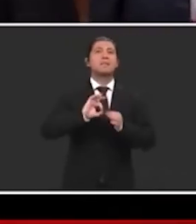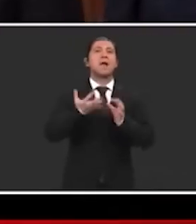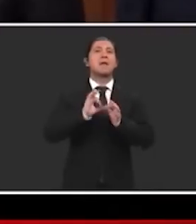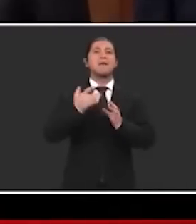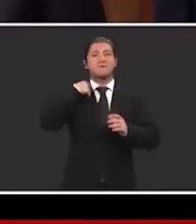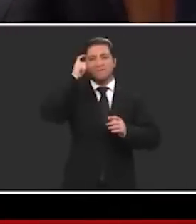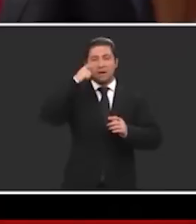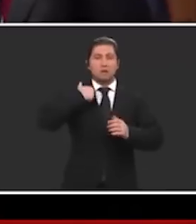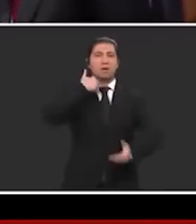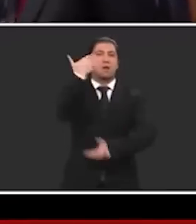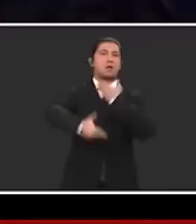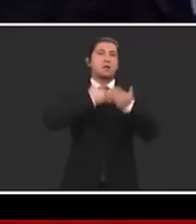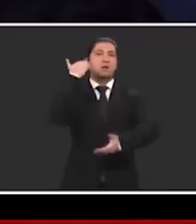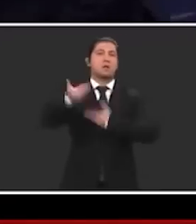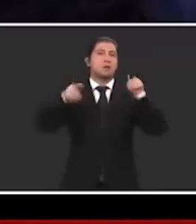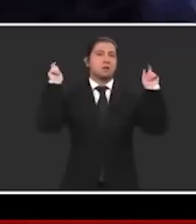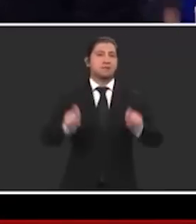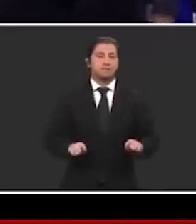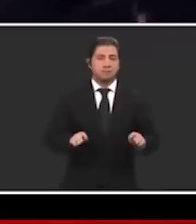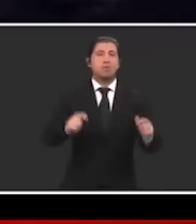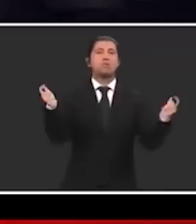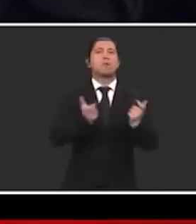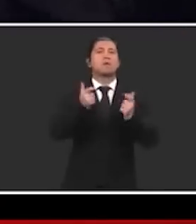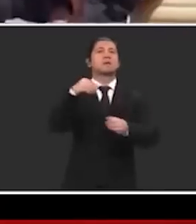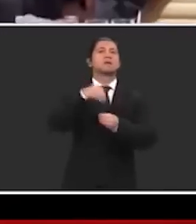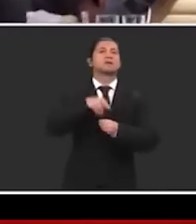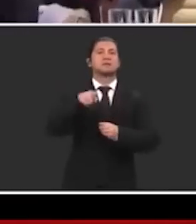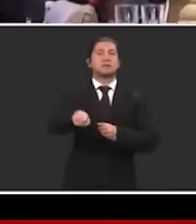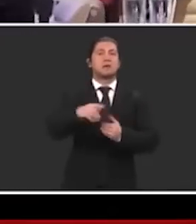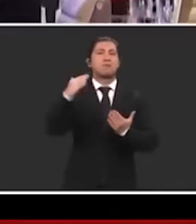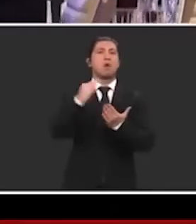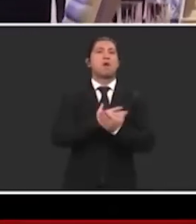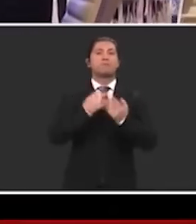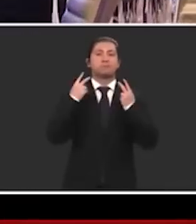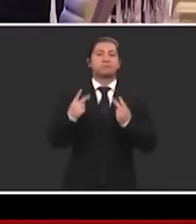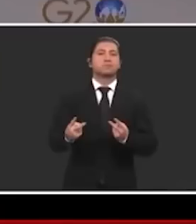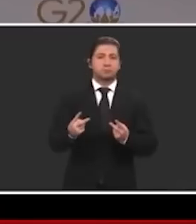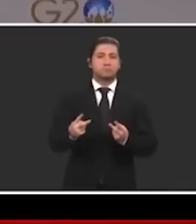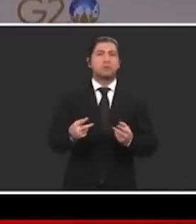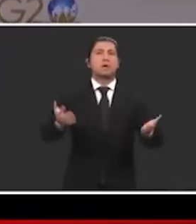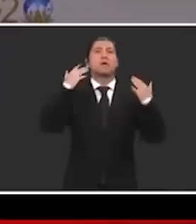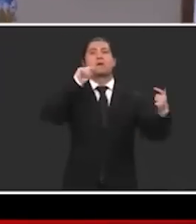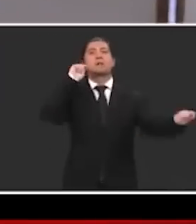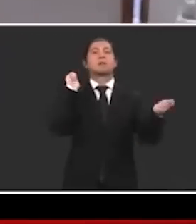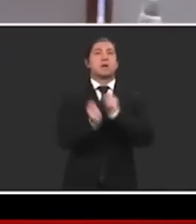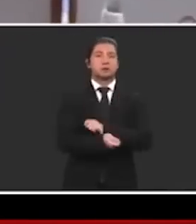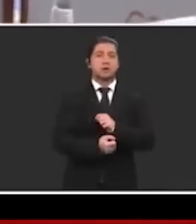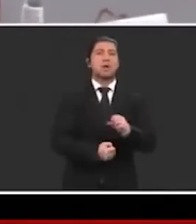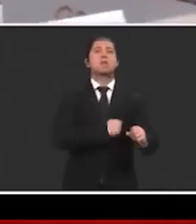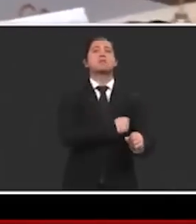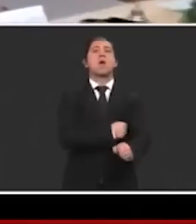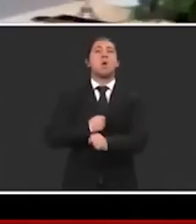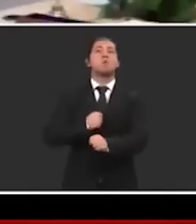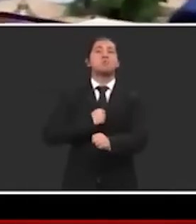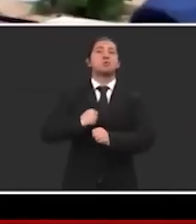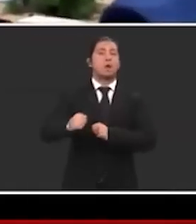kararlılıkla savunduk. Zirve kapsamındaki programlarda iklim değişikliği, terörle